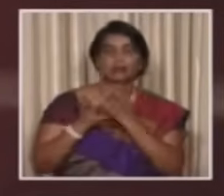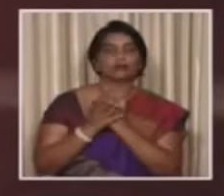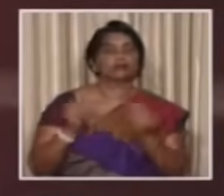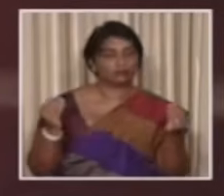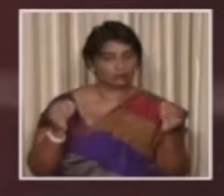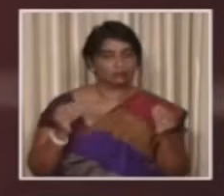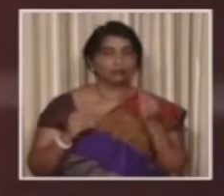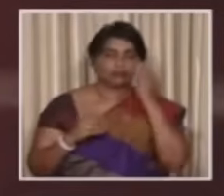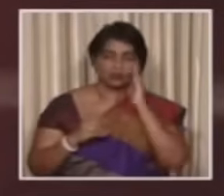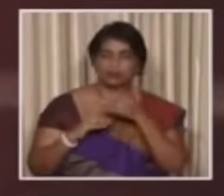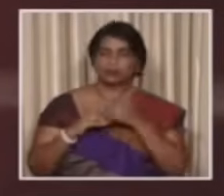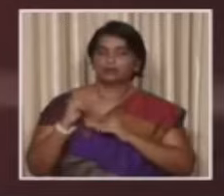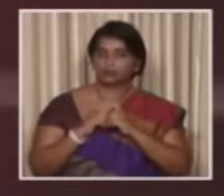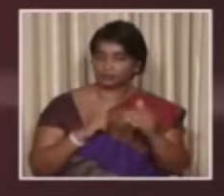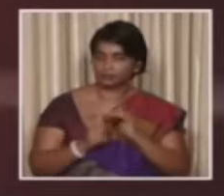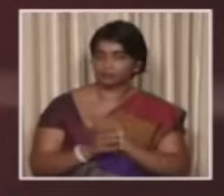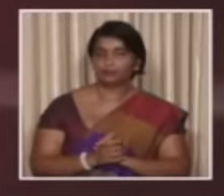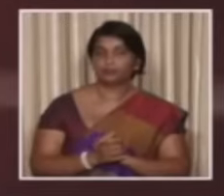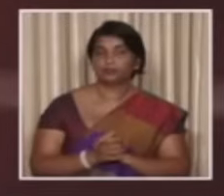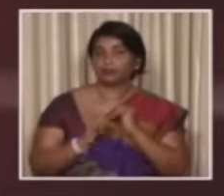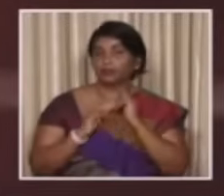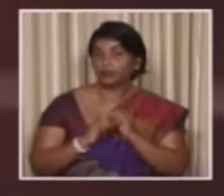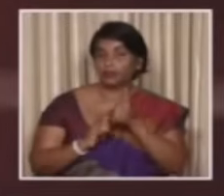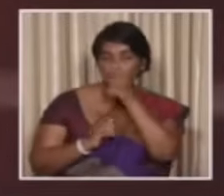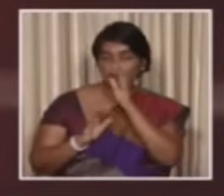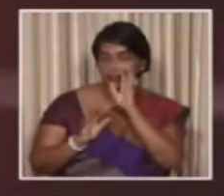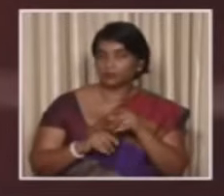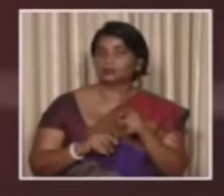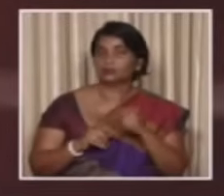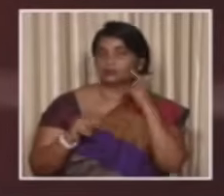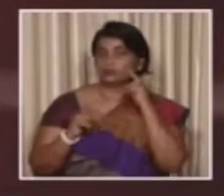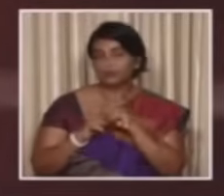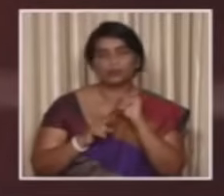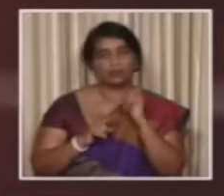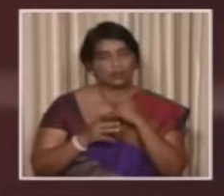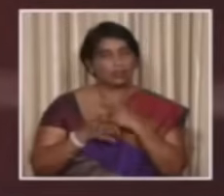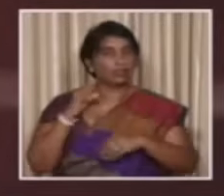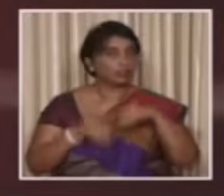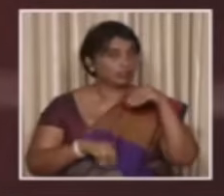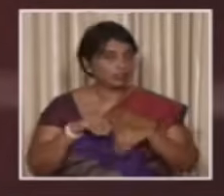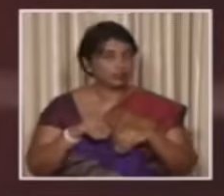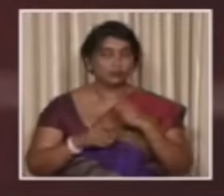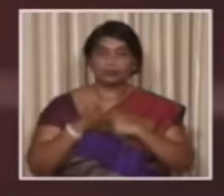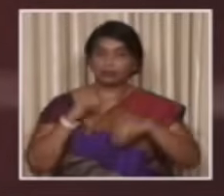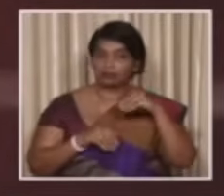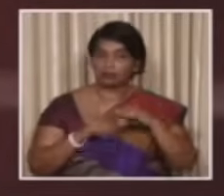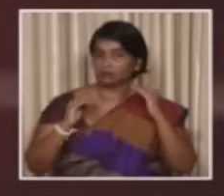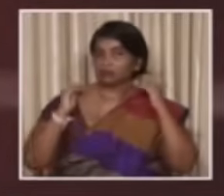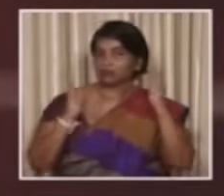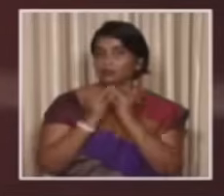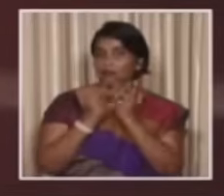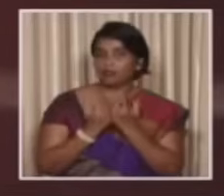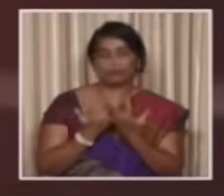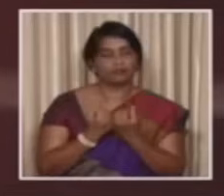වීම සාමාන්‍ය සිද්ධියකි. දූෂිත චෝදනා එල්ලවන ඇතැම් දේශපාලඥයන් මැතිවරණයකදී ඉහළ මනාප